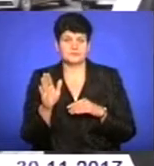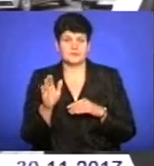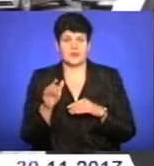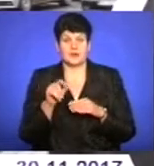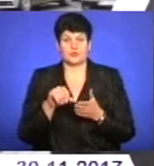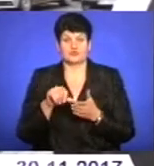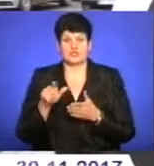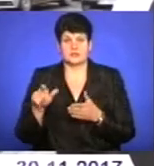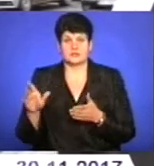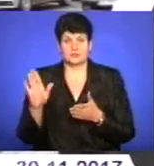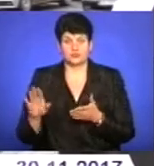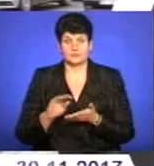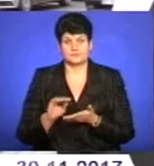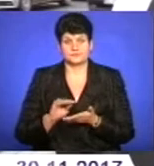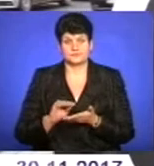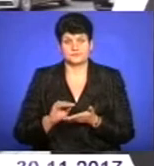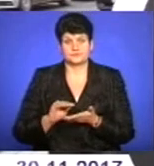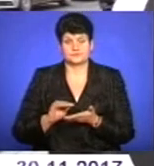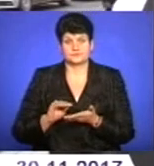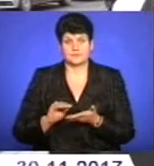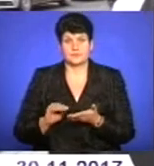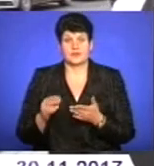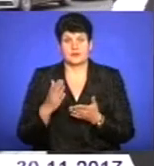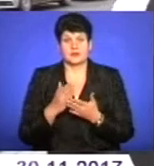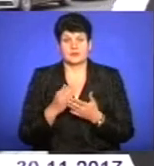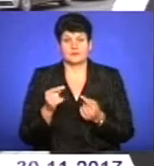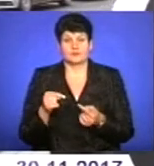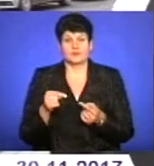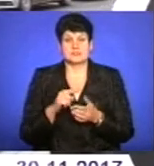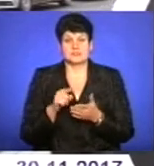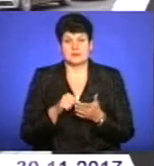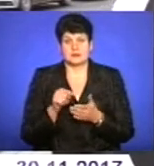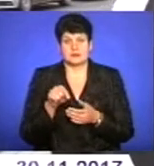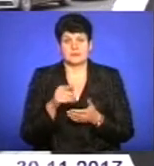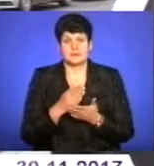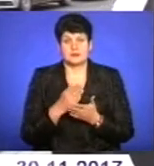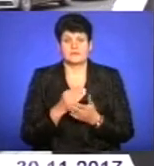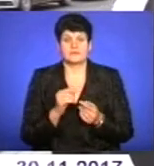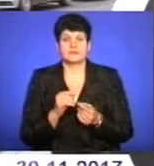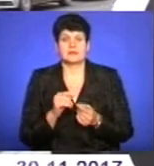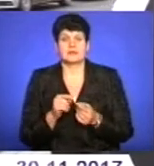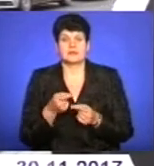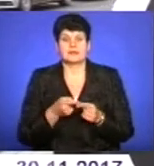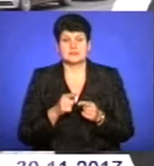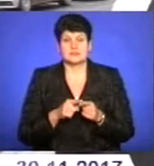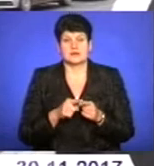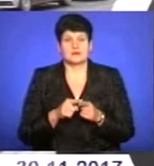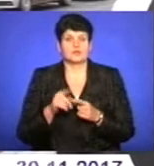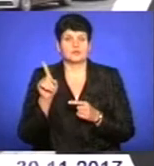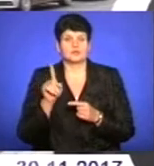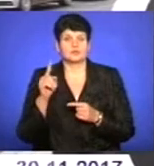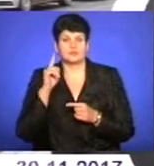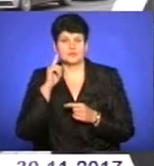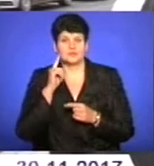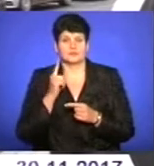учасники тестування будуть давати відповіді, які є відповідно запитання в зошиті на цей текст, на